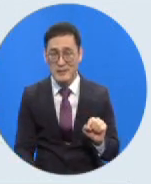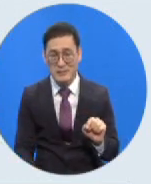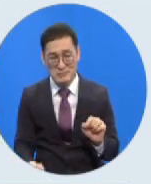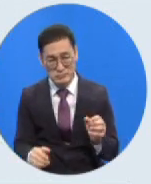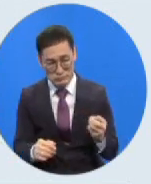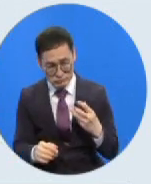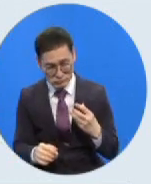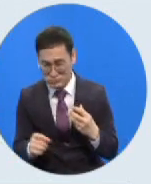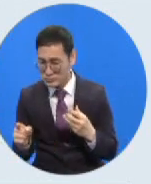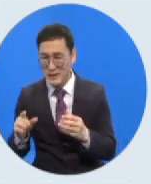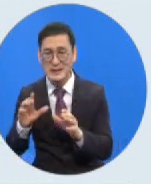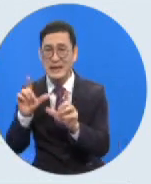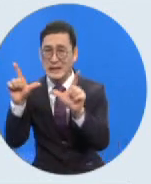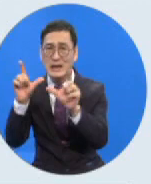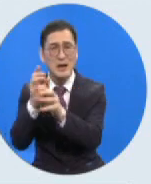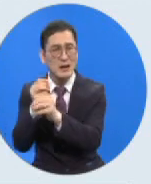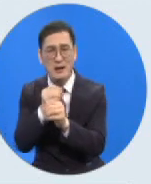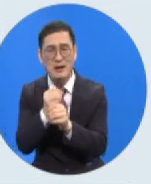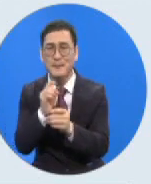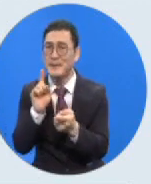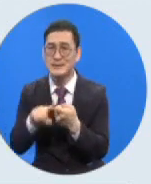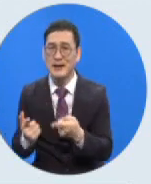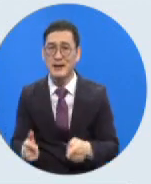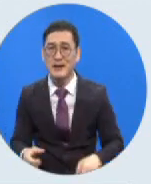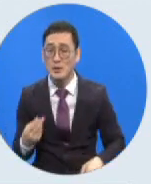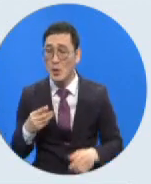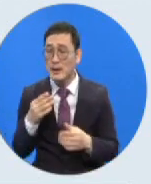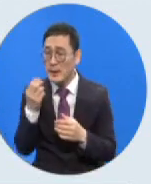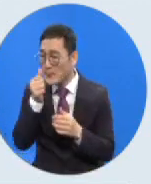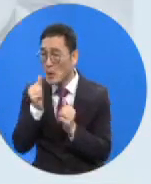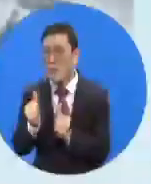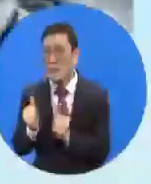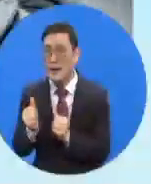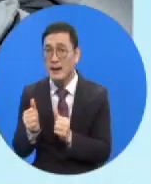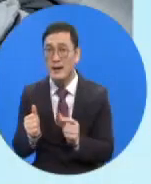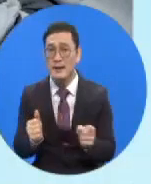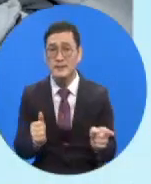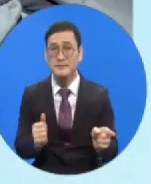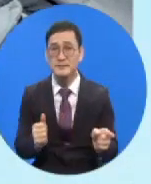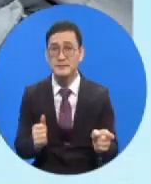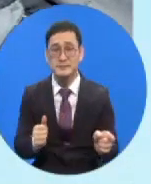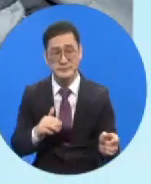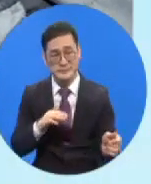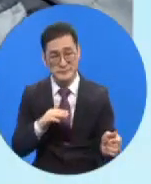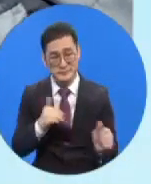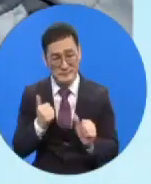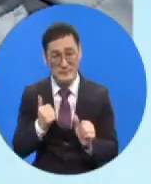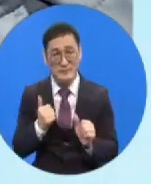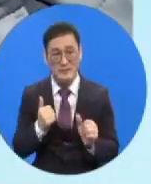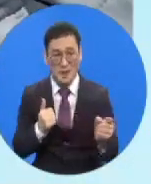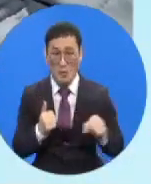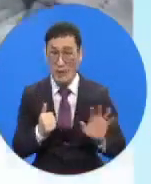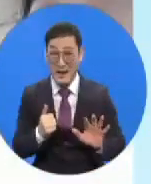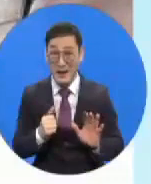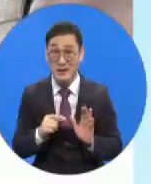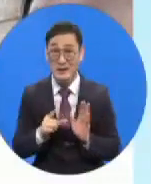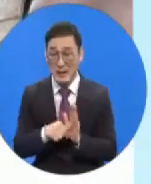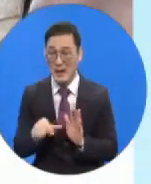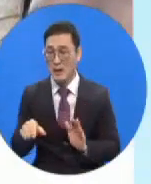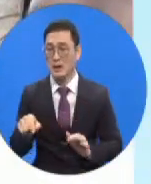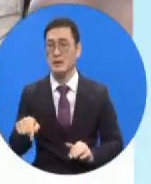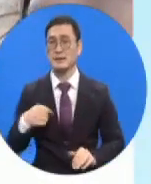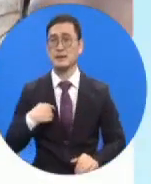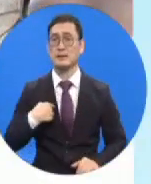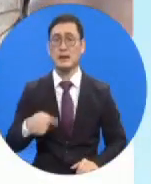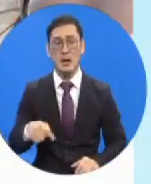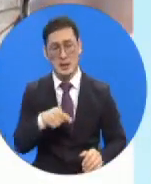있어요. 그분이 김봉현 씨가 조사를 소환을 거부하고 있을 때 본인이 진실을 밝히겠다고 휴대폰 4대를